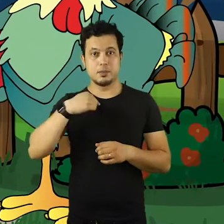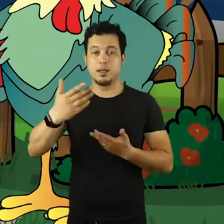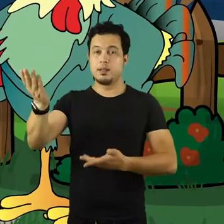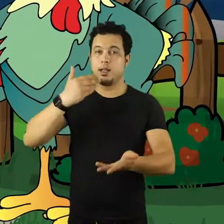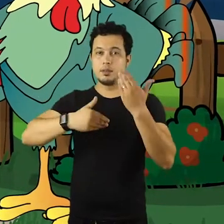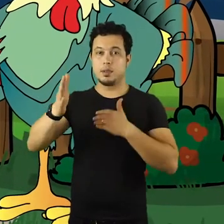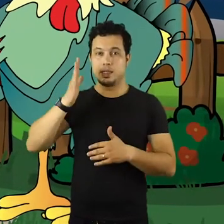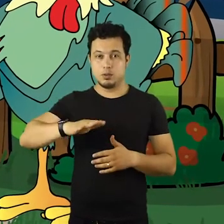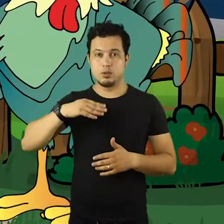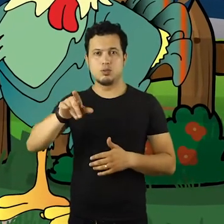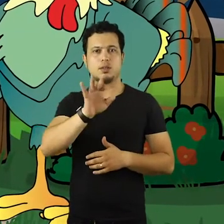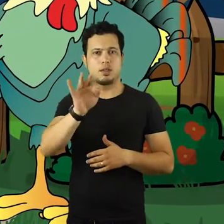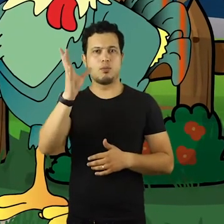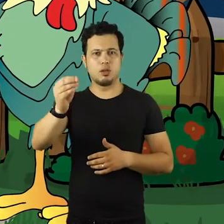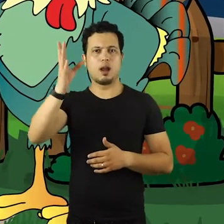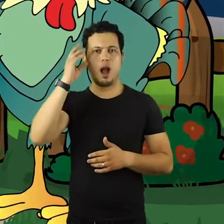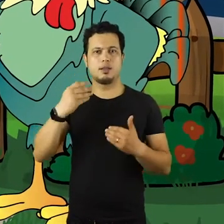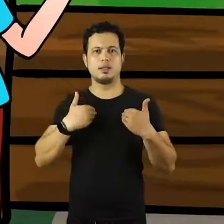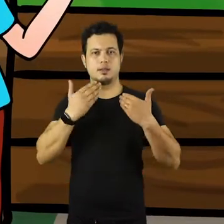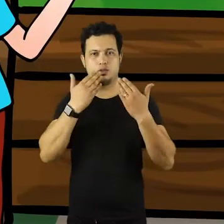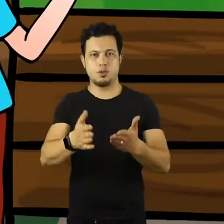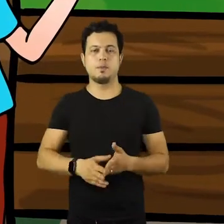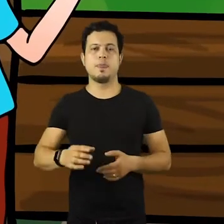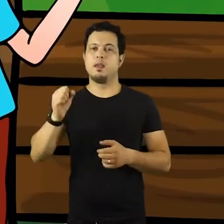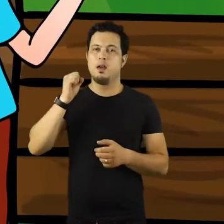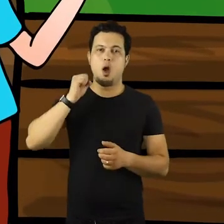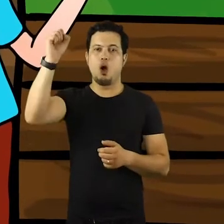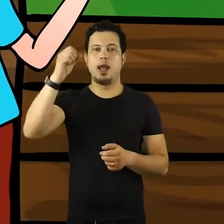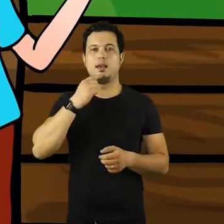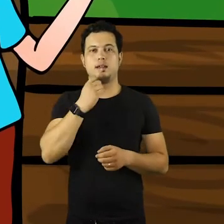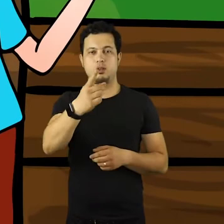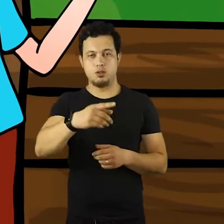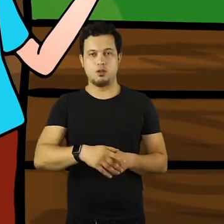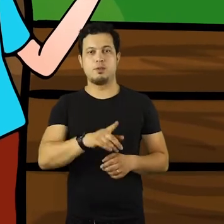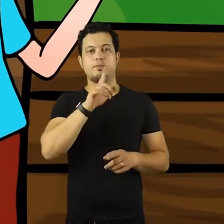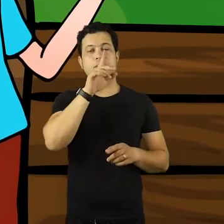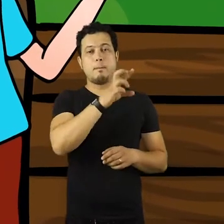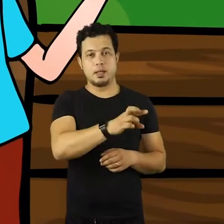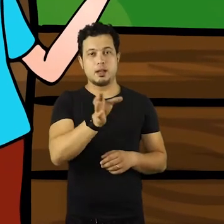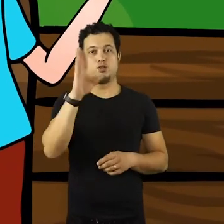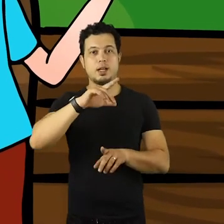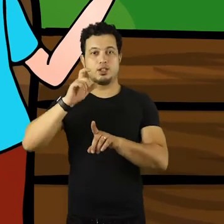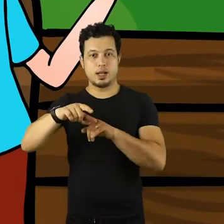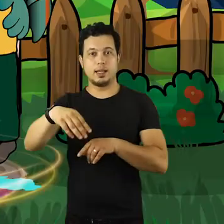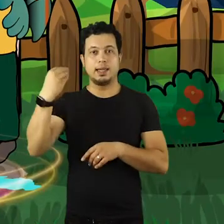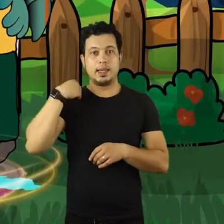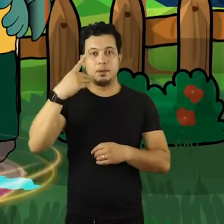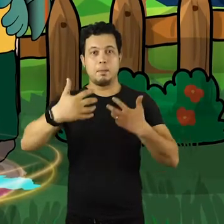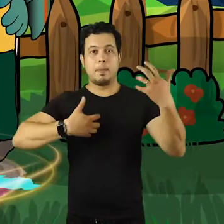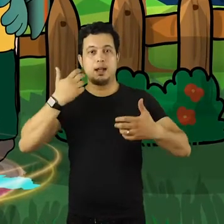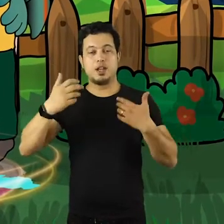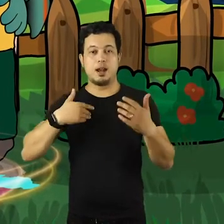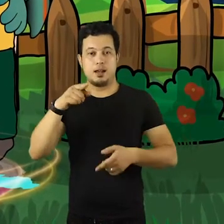istiyor bunu tam olarak anlayabiliriz. Yaşasın, yaşasın! Yeni bir maceraya başlıyoruz. O